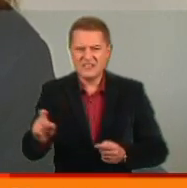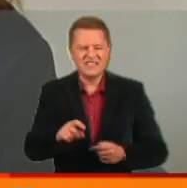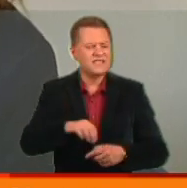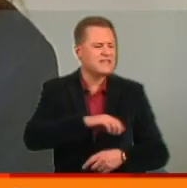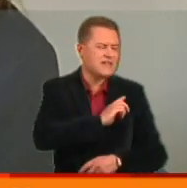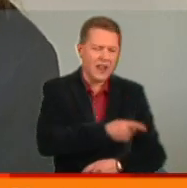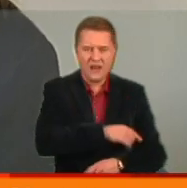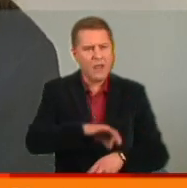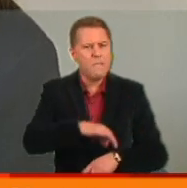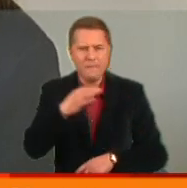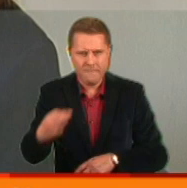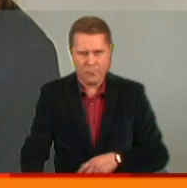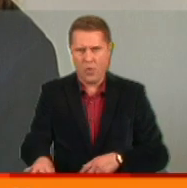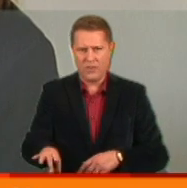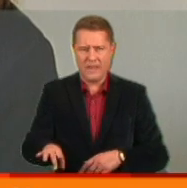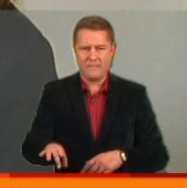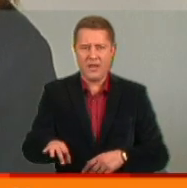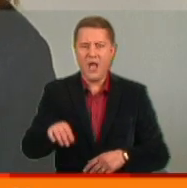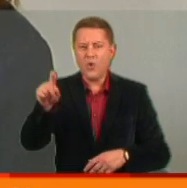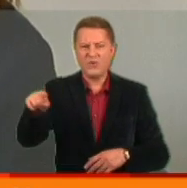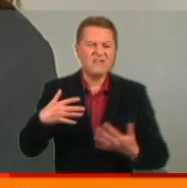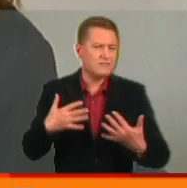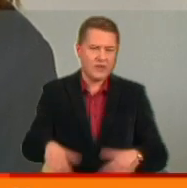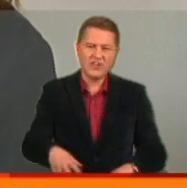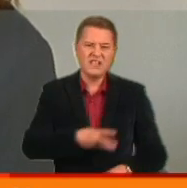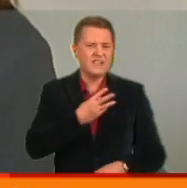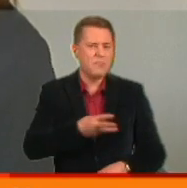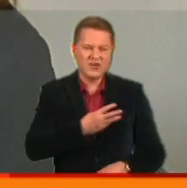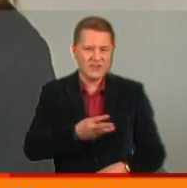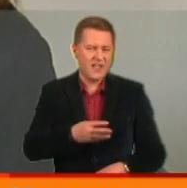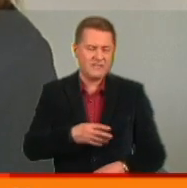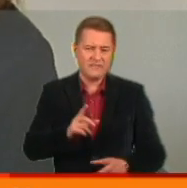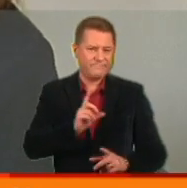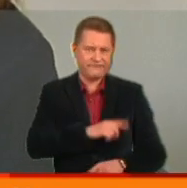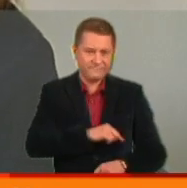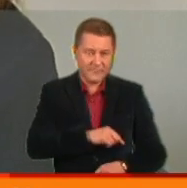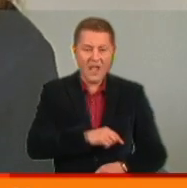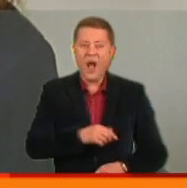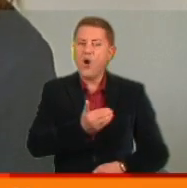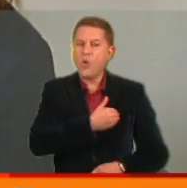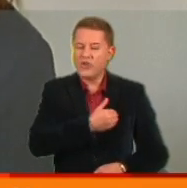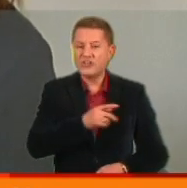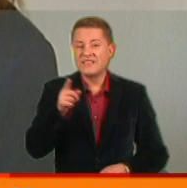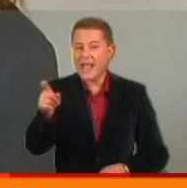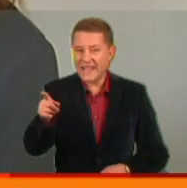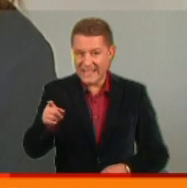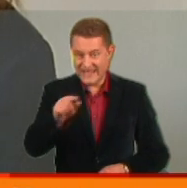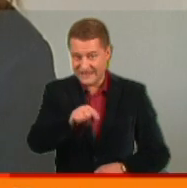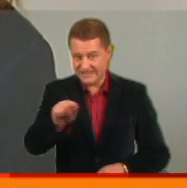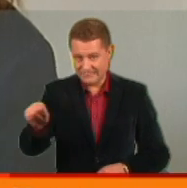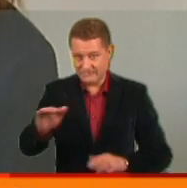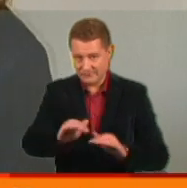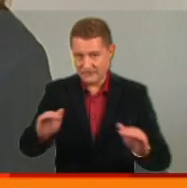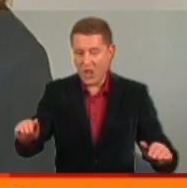болем. І в них втрачається бажання взагалі до будь-чого. І хочеться їх повернути у